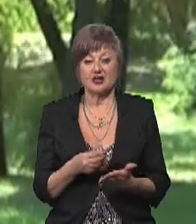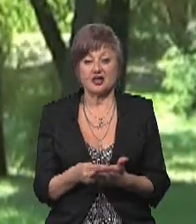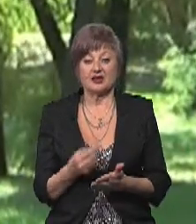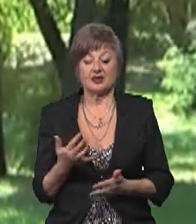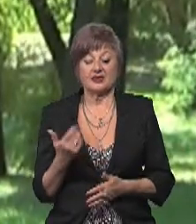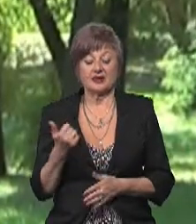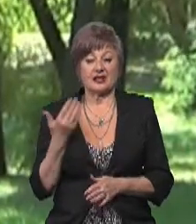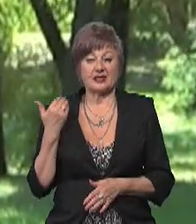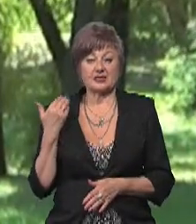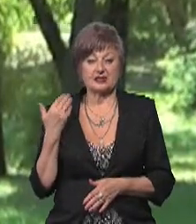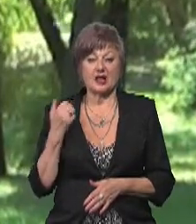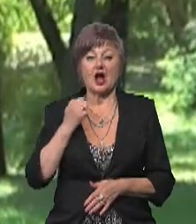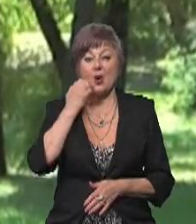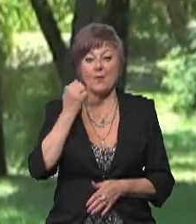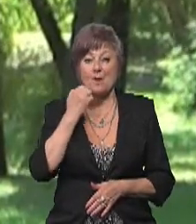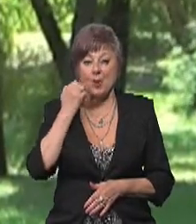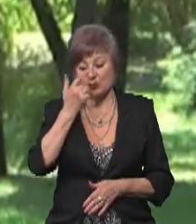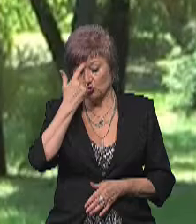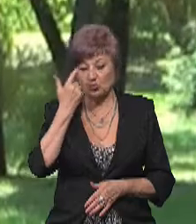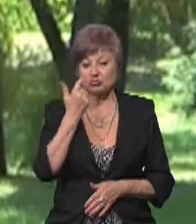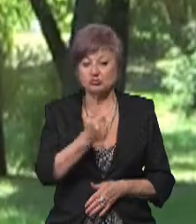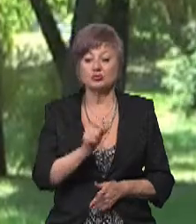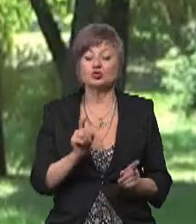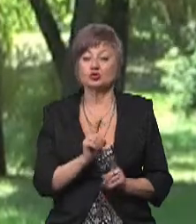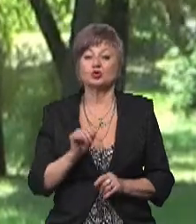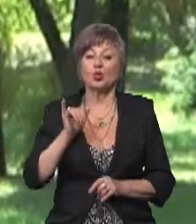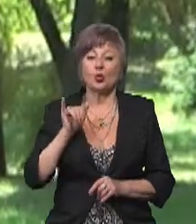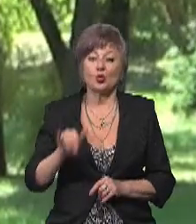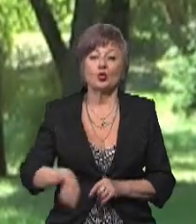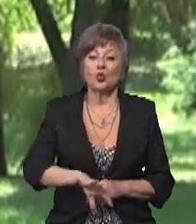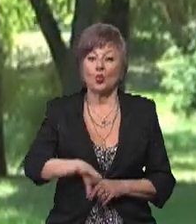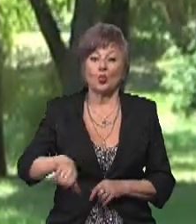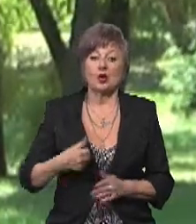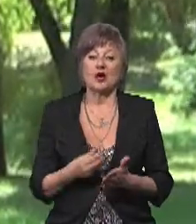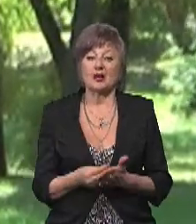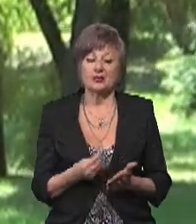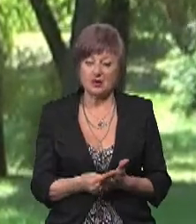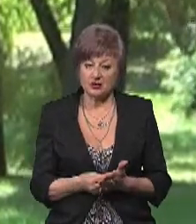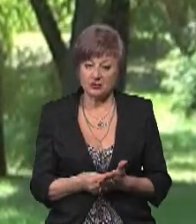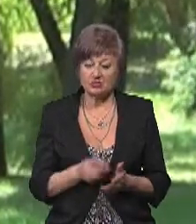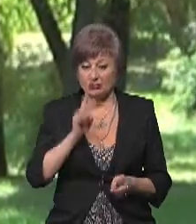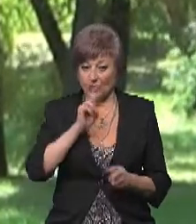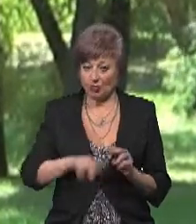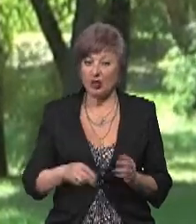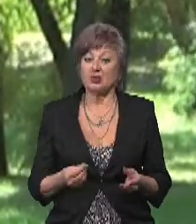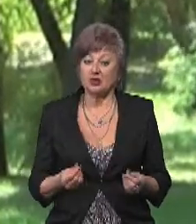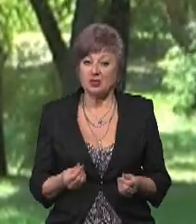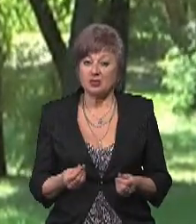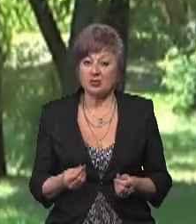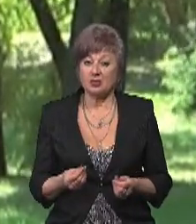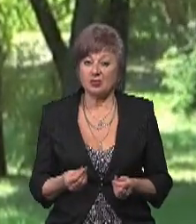тому бабуся заявила про те, що в неї поцупили гроші, пропали гроші